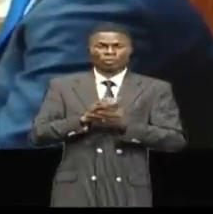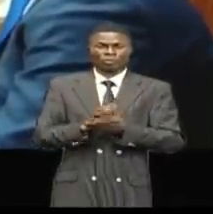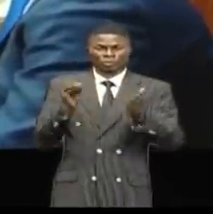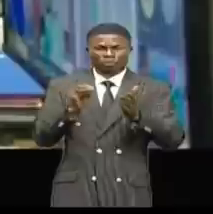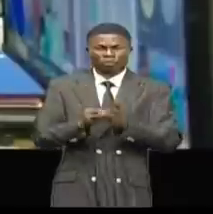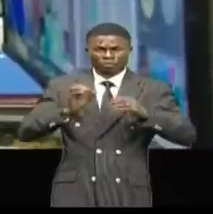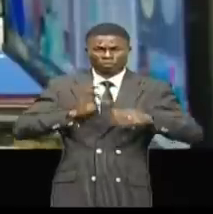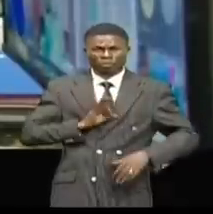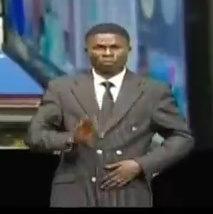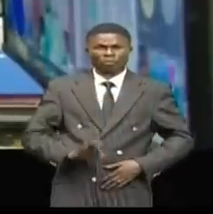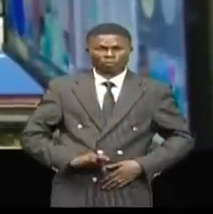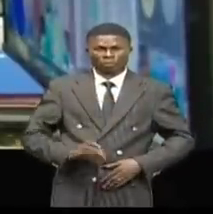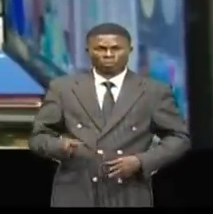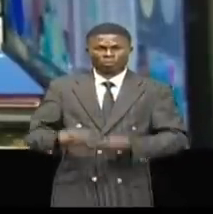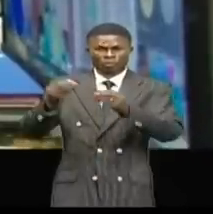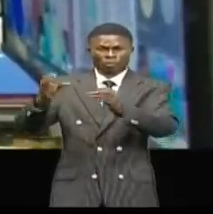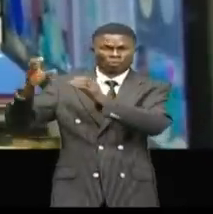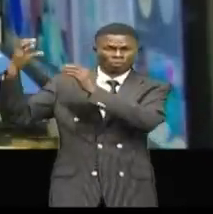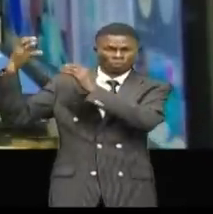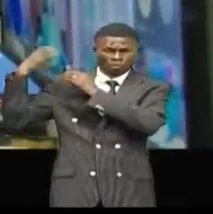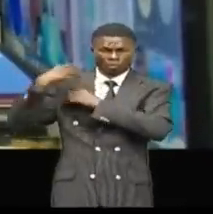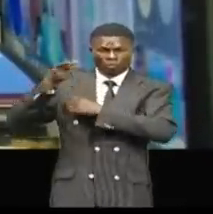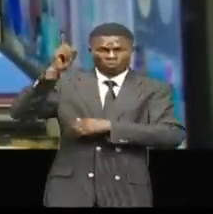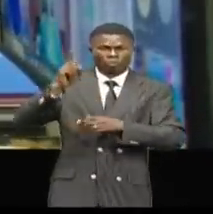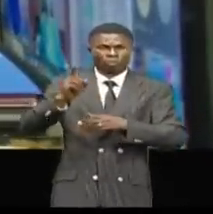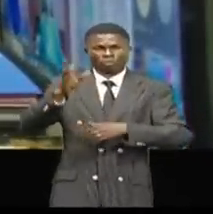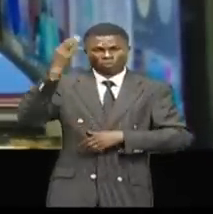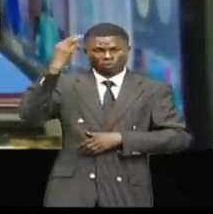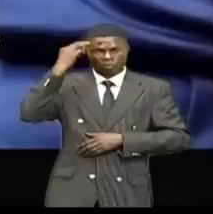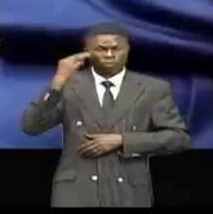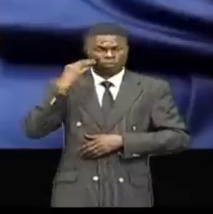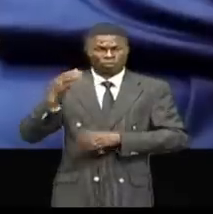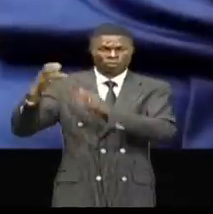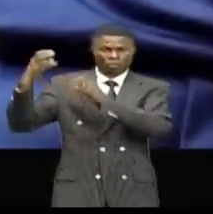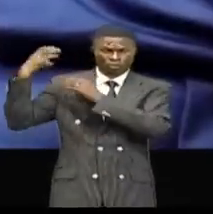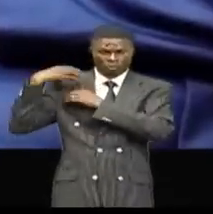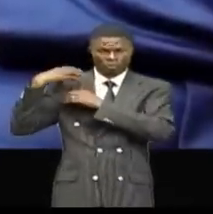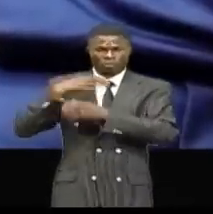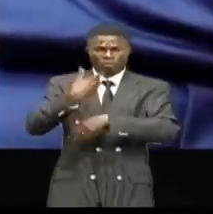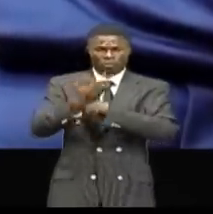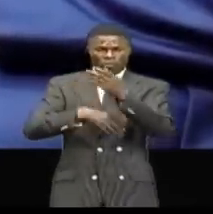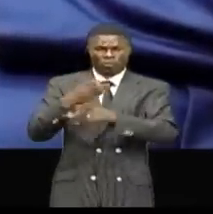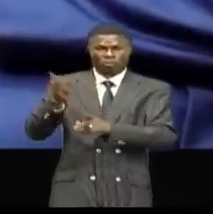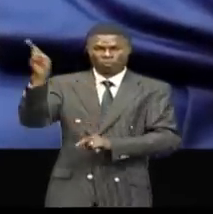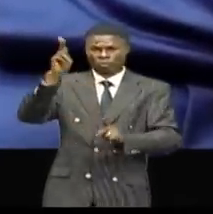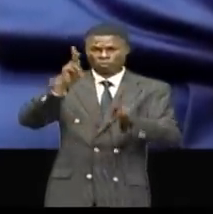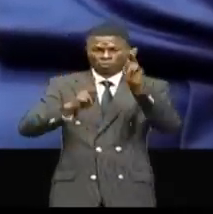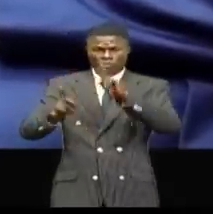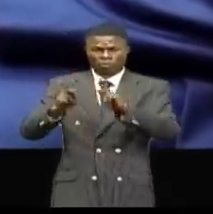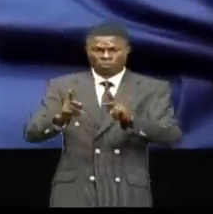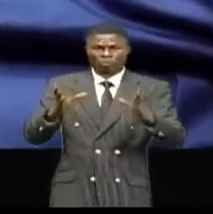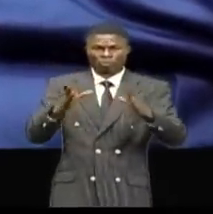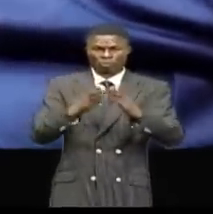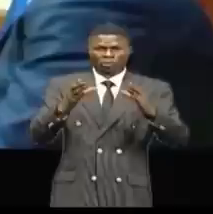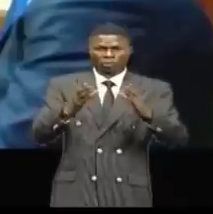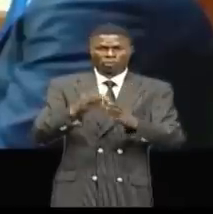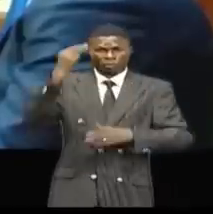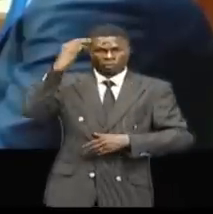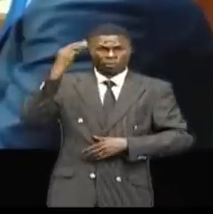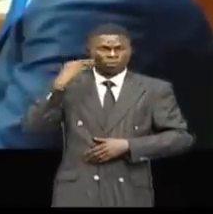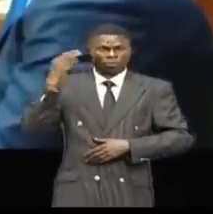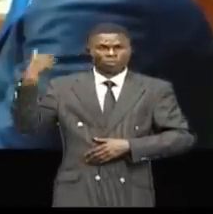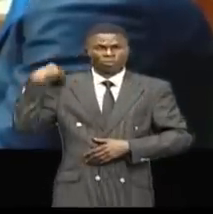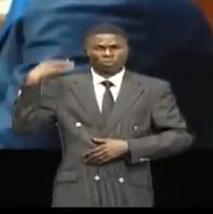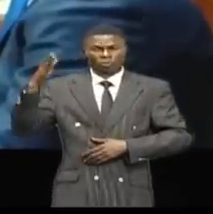en outre chargé le vice-premier ministre, ministre en charge de la fonction publique, en collaboration avec le ministre